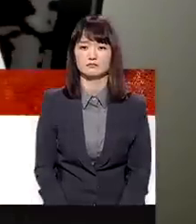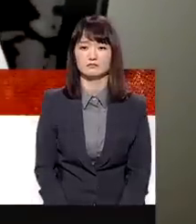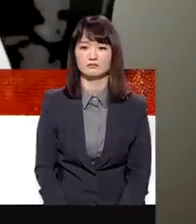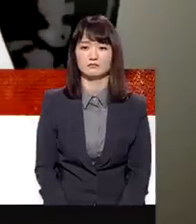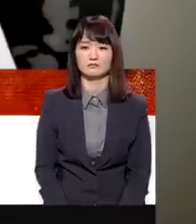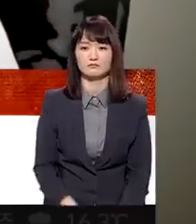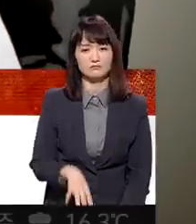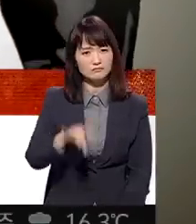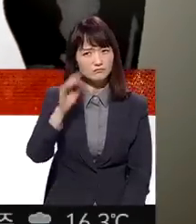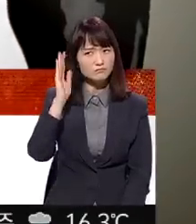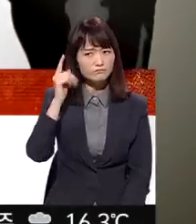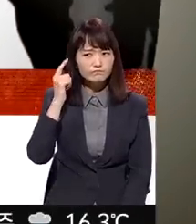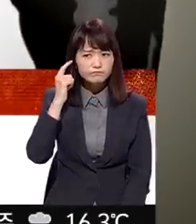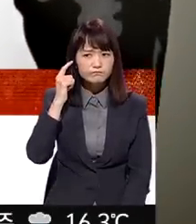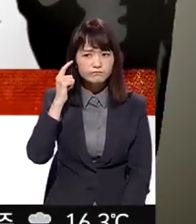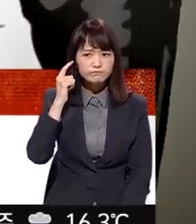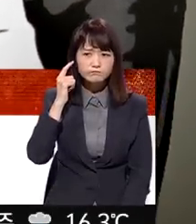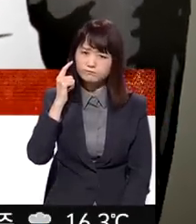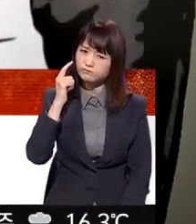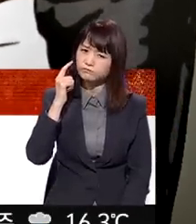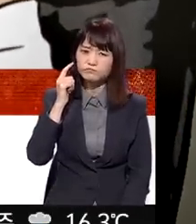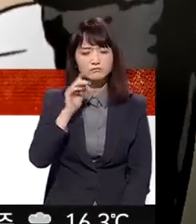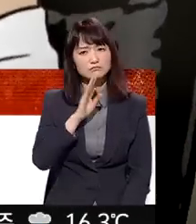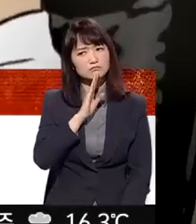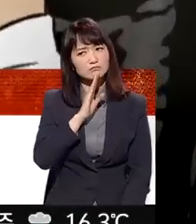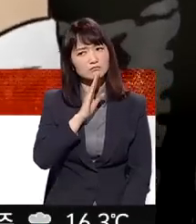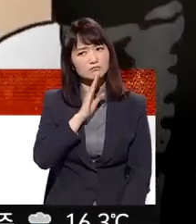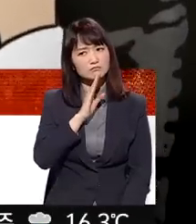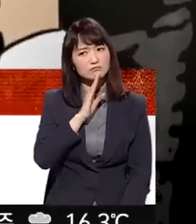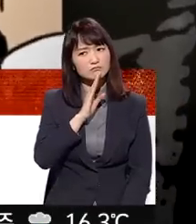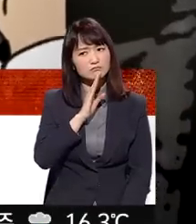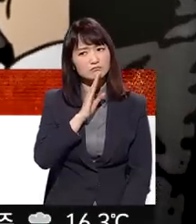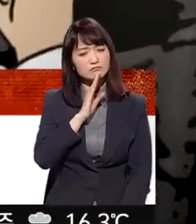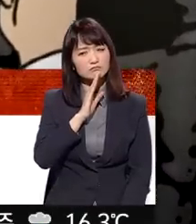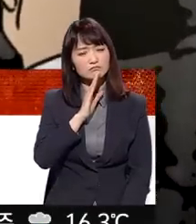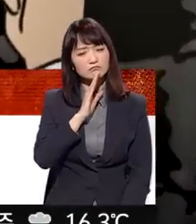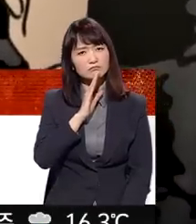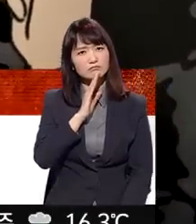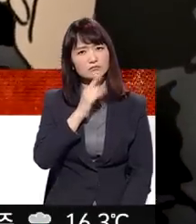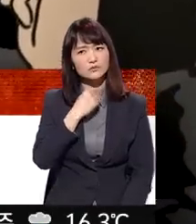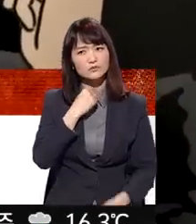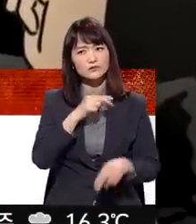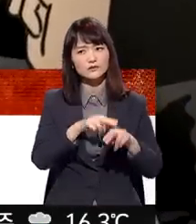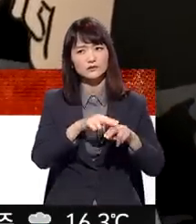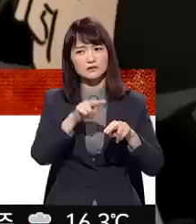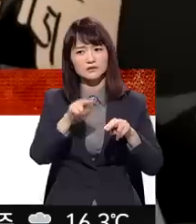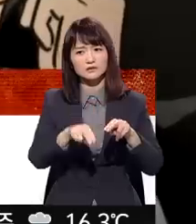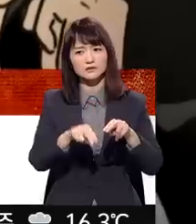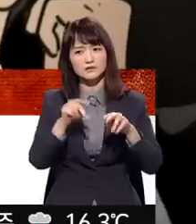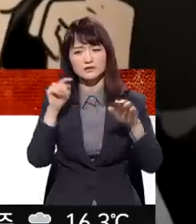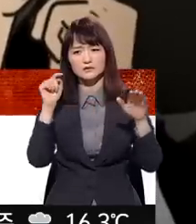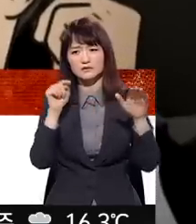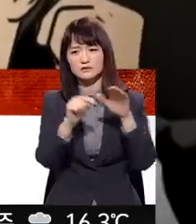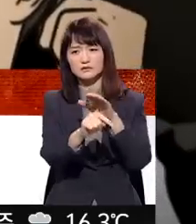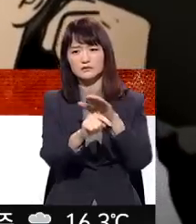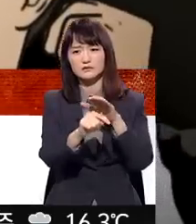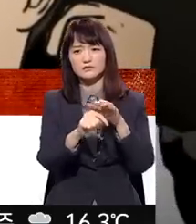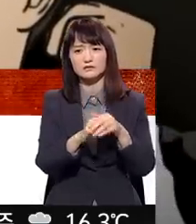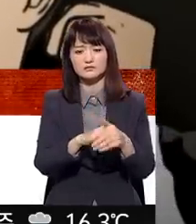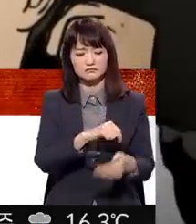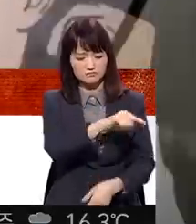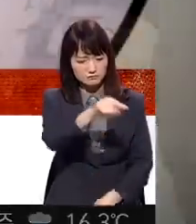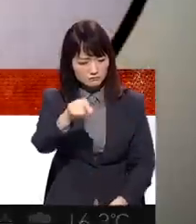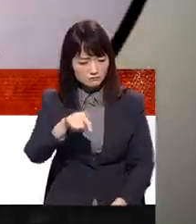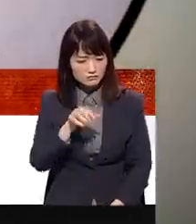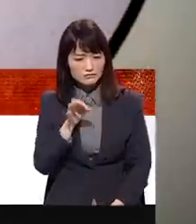처음에 그 이야기를 듣고 나서 진짜 맹태자들 이제 가는데 그 사람한테